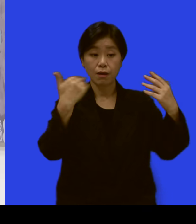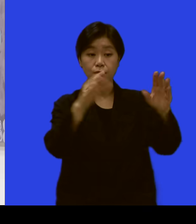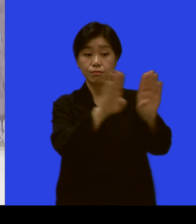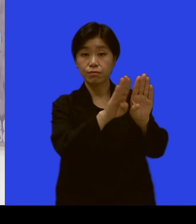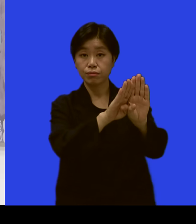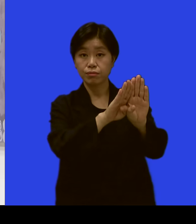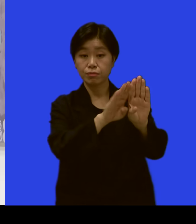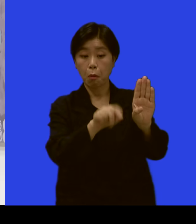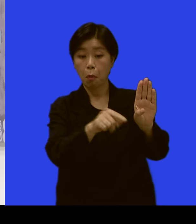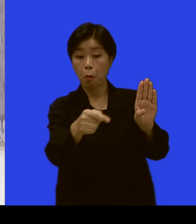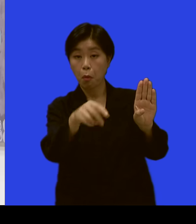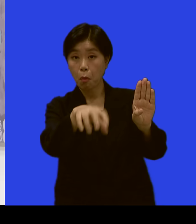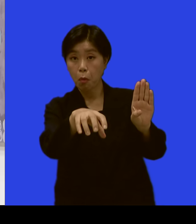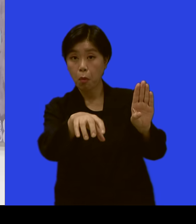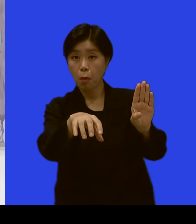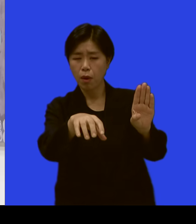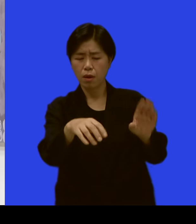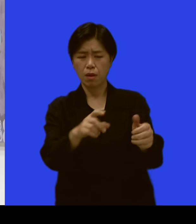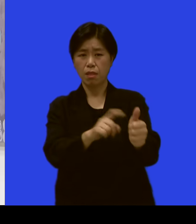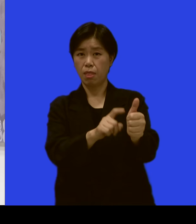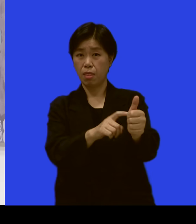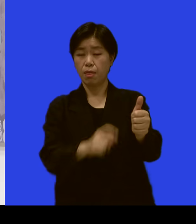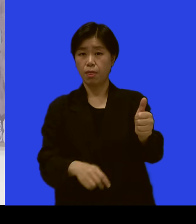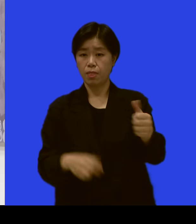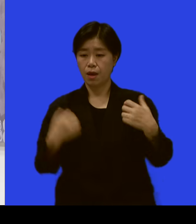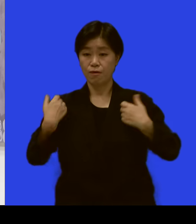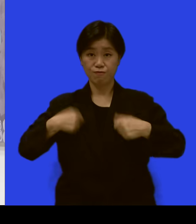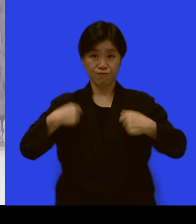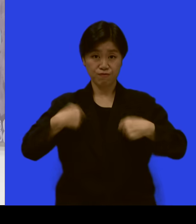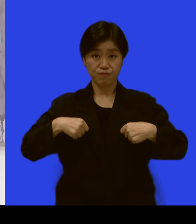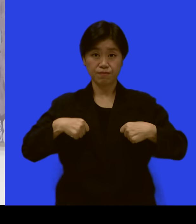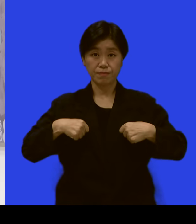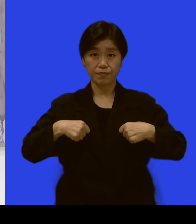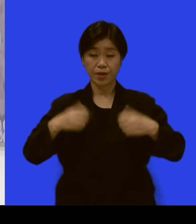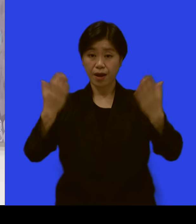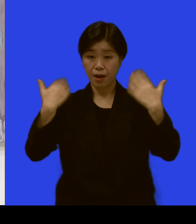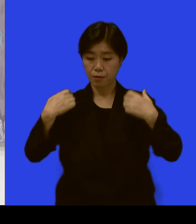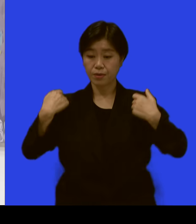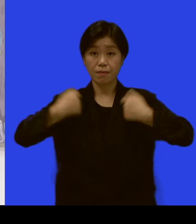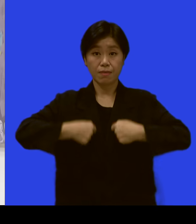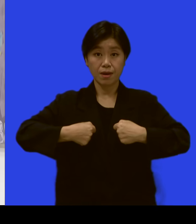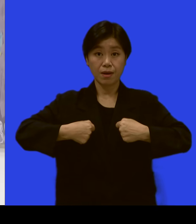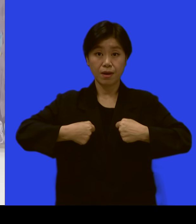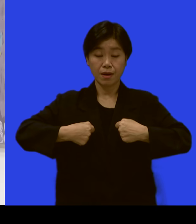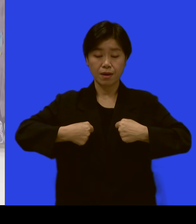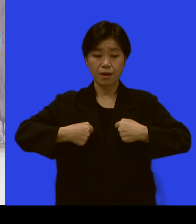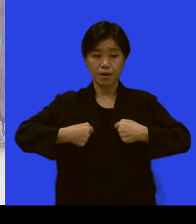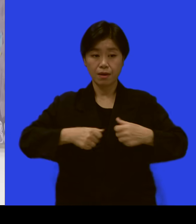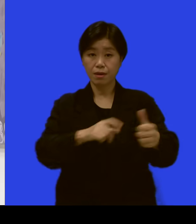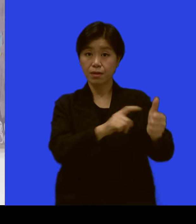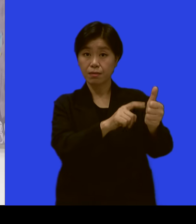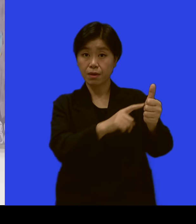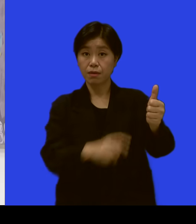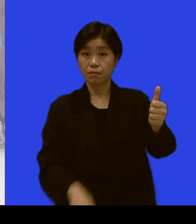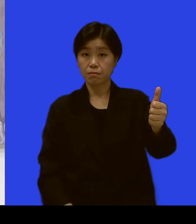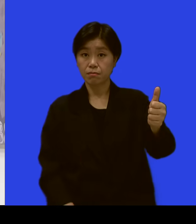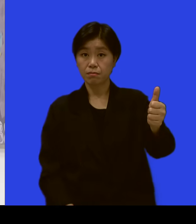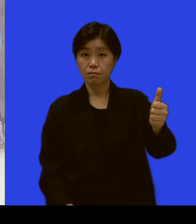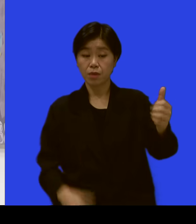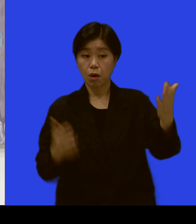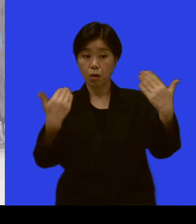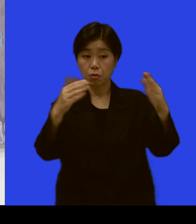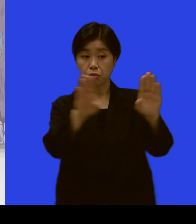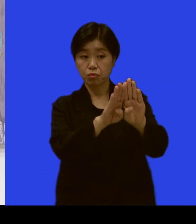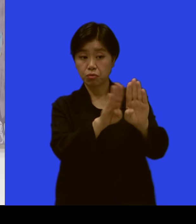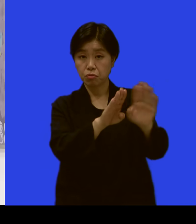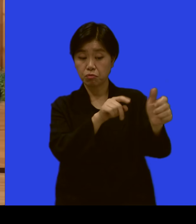교문에서 저희 과 잠바 저희 신학과 네. 과 이제 유니폼 잠바를 입은 친구가 학교 앞에서 교문